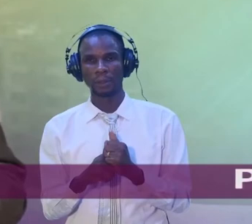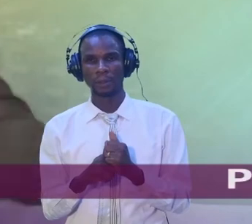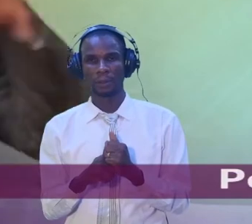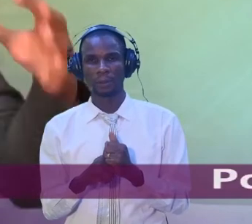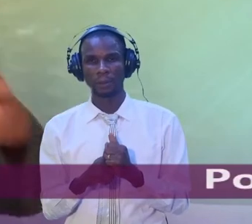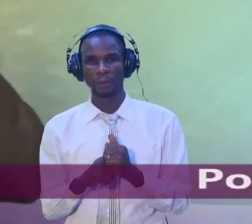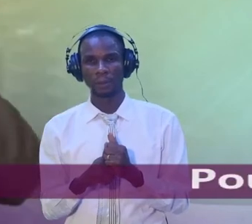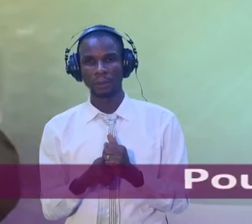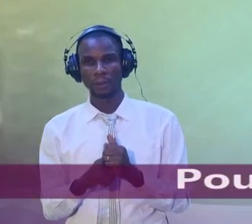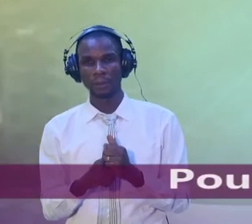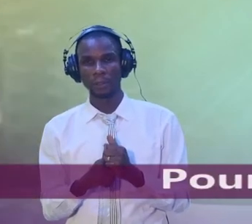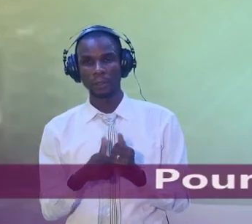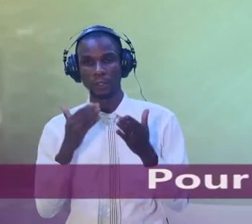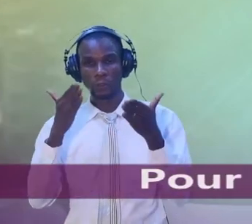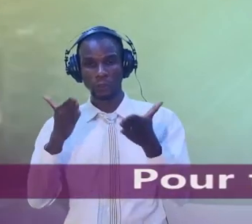wachawi